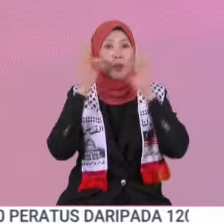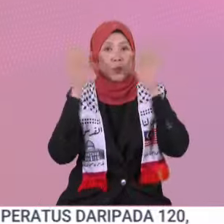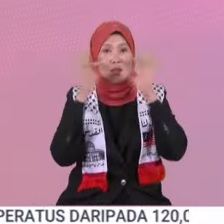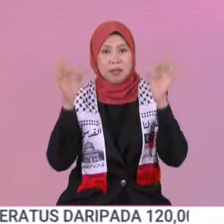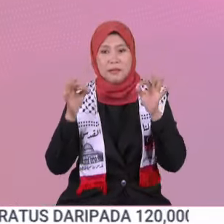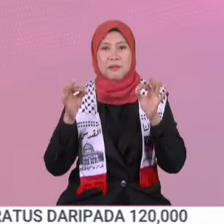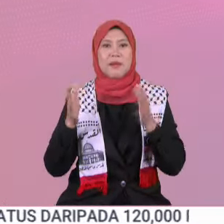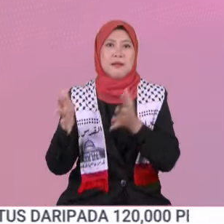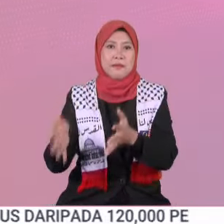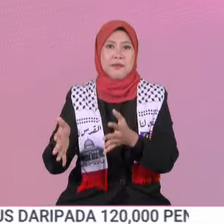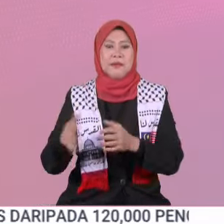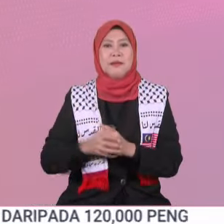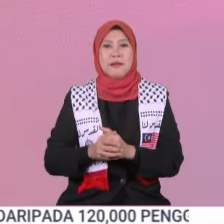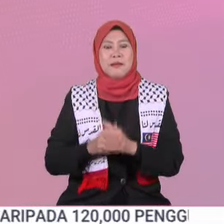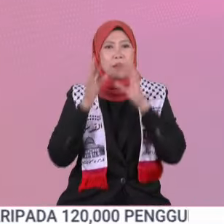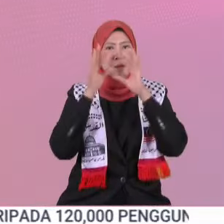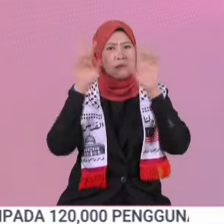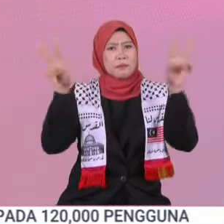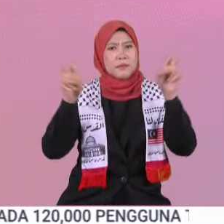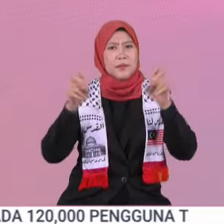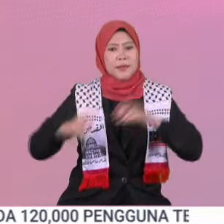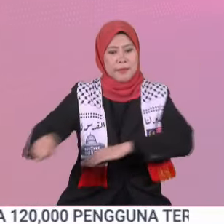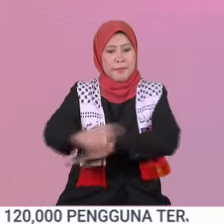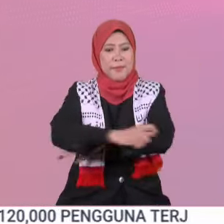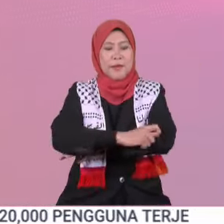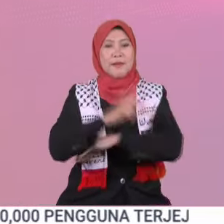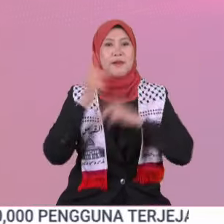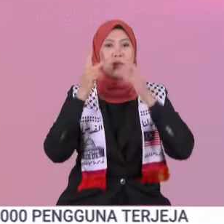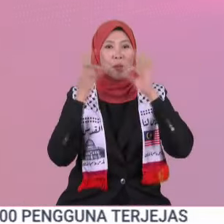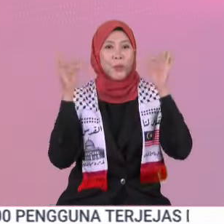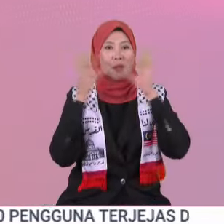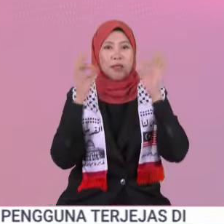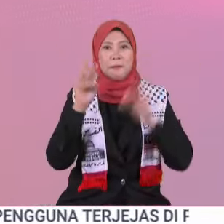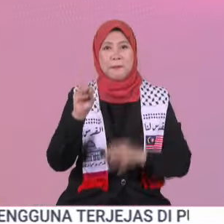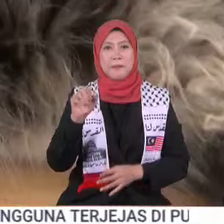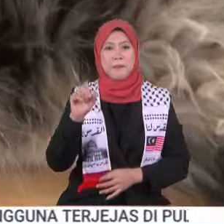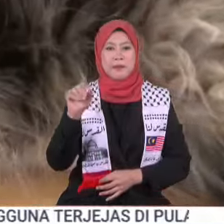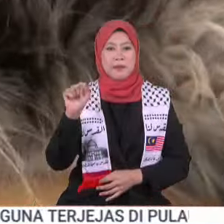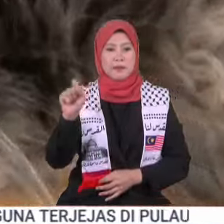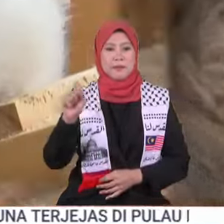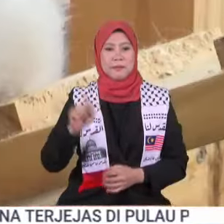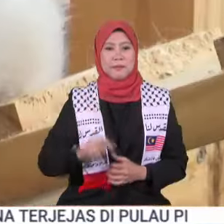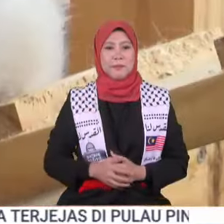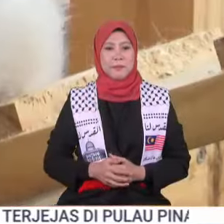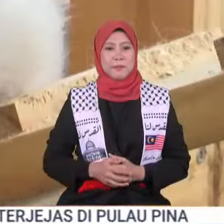sebagai Taman Kucing Madad. Laporan Siti Najihah Razak.